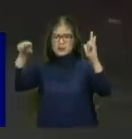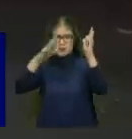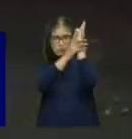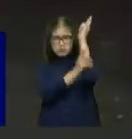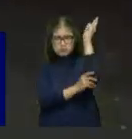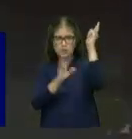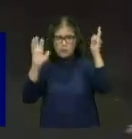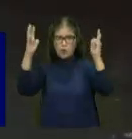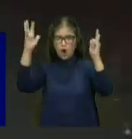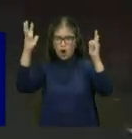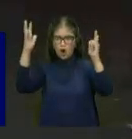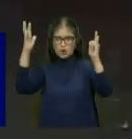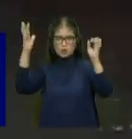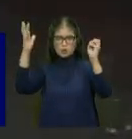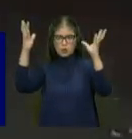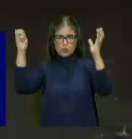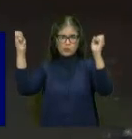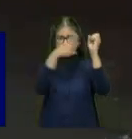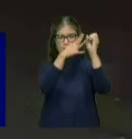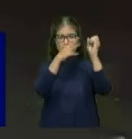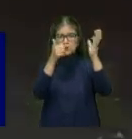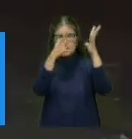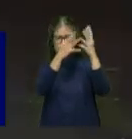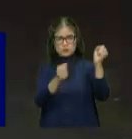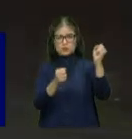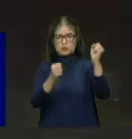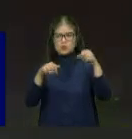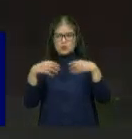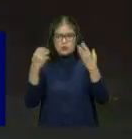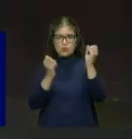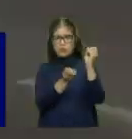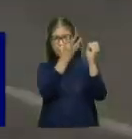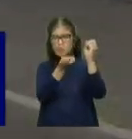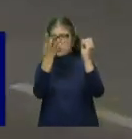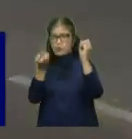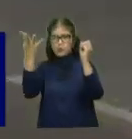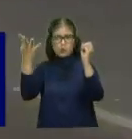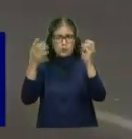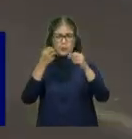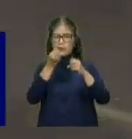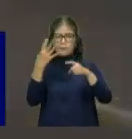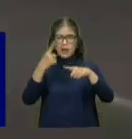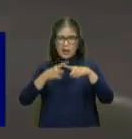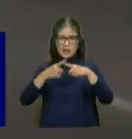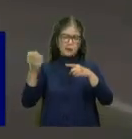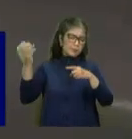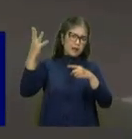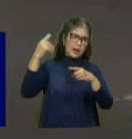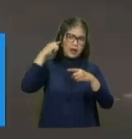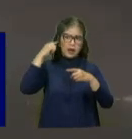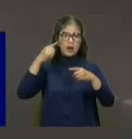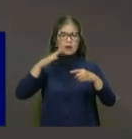dekat tiang. Sempat terjadi beberapa kali ledakan, nyaris mengenai pengendara yang melintas. Kabel yang terputus akibat